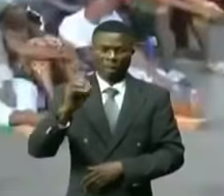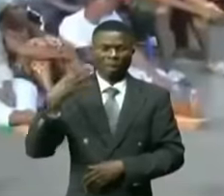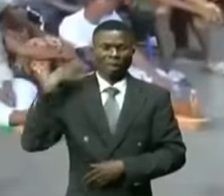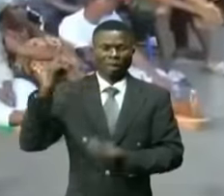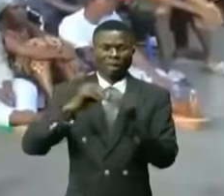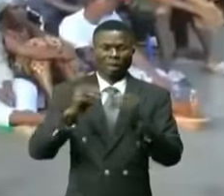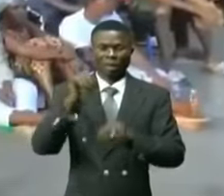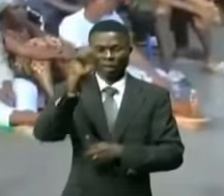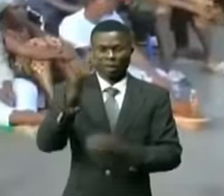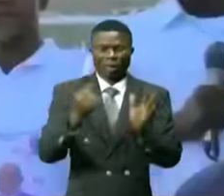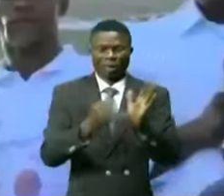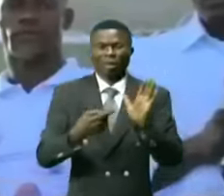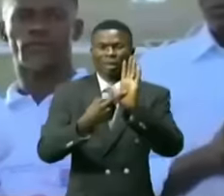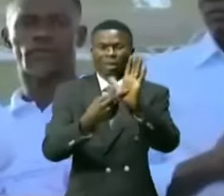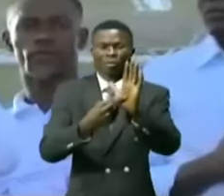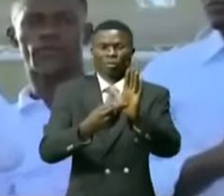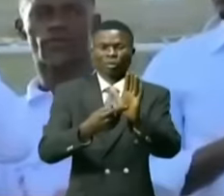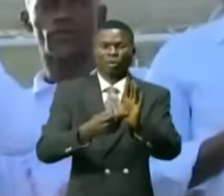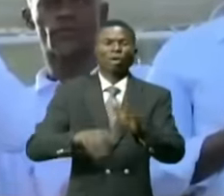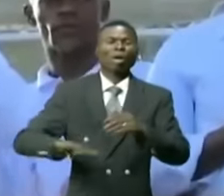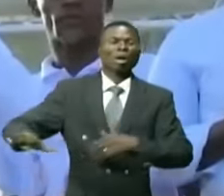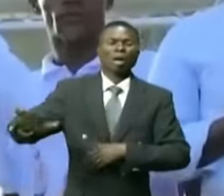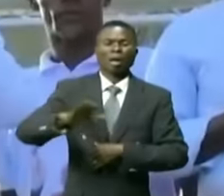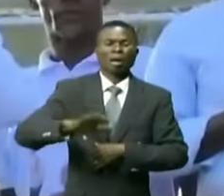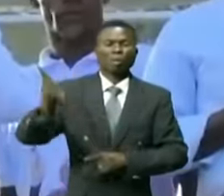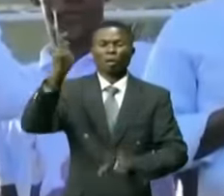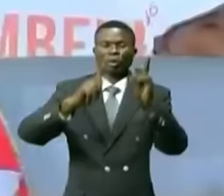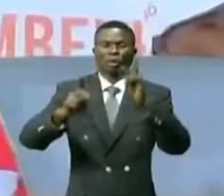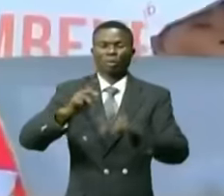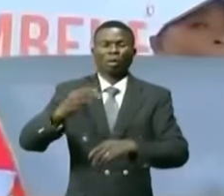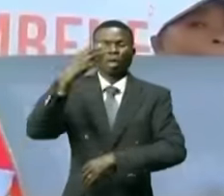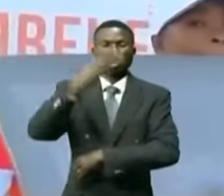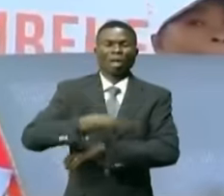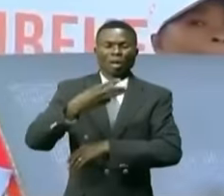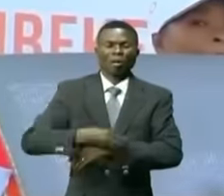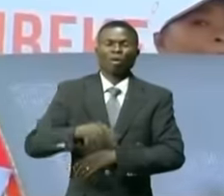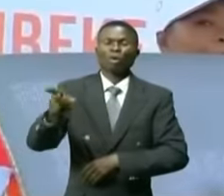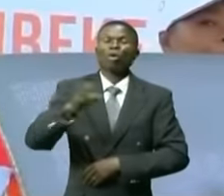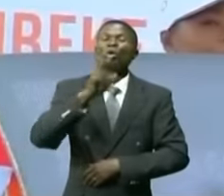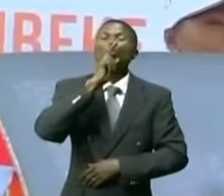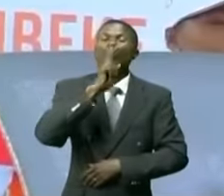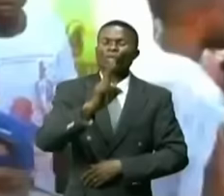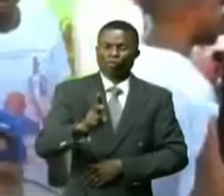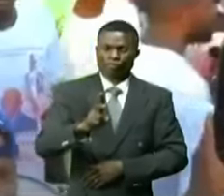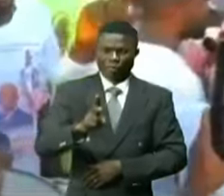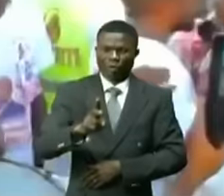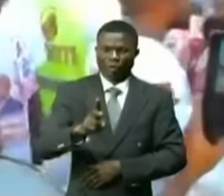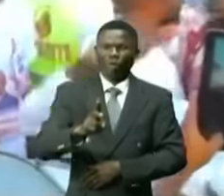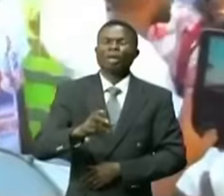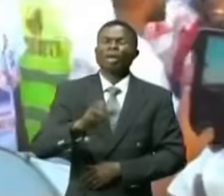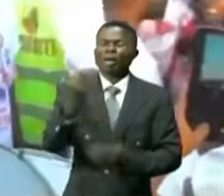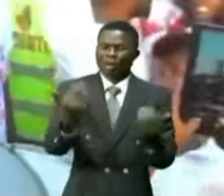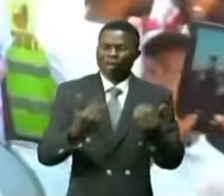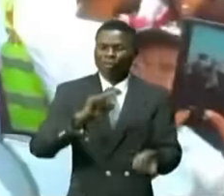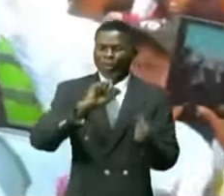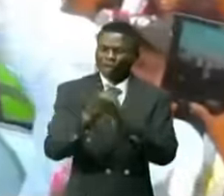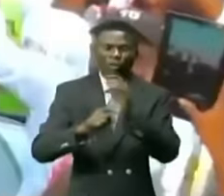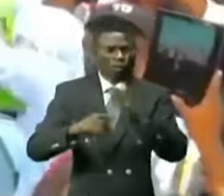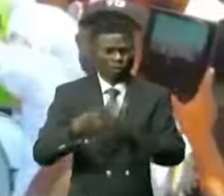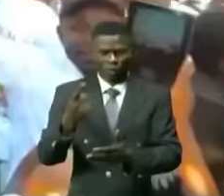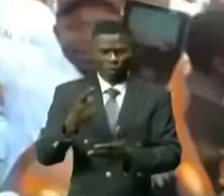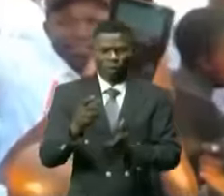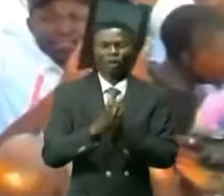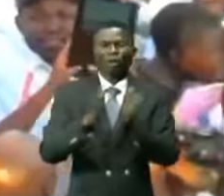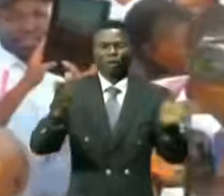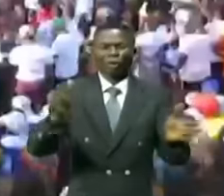vient encore de prouver à la classe politique et à la population de Moamba qu'il est véritablement l'incarnation du changement systématique et